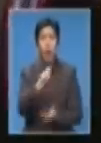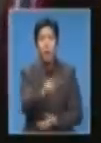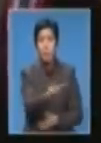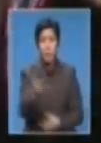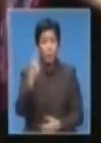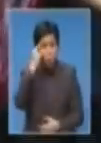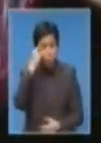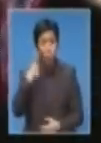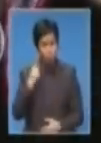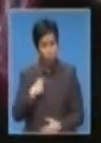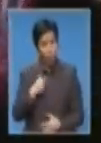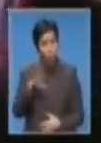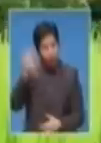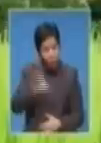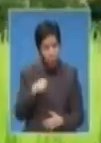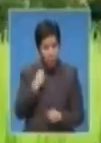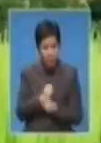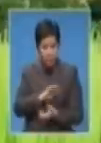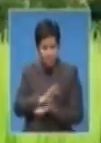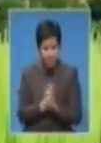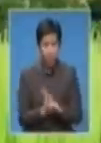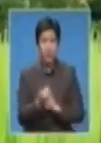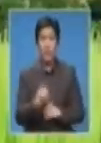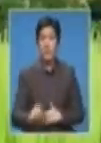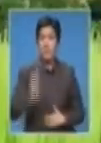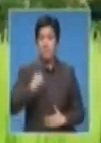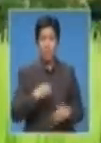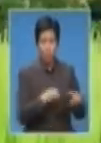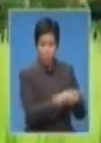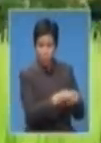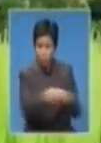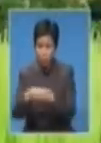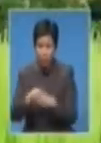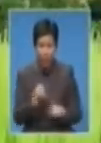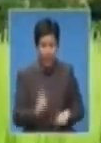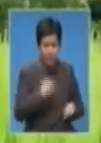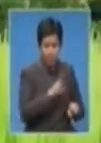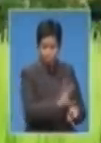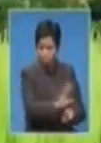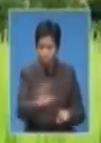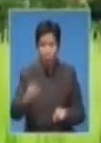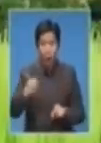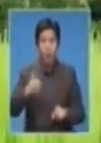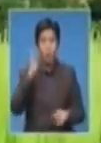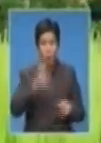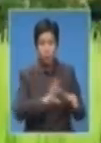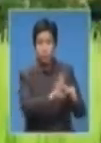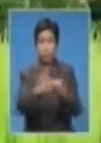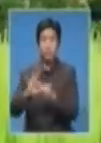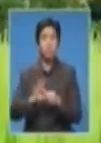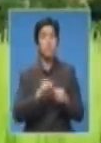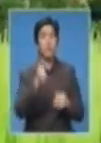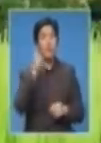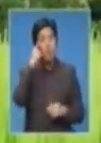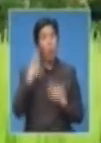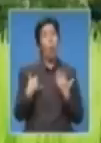ได้ทั้งรัฐเอกชนประชาชนประชาสังคมสร้างความแข็งแกร่งแต่ละส่วนก็ได้เกิดความไว้ใจซึ่งกันและกันนะครับอย่ามามองว่าเอ๊ะทำอย่างนี้เดี๋ยวจะทุจให้เงิน